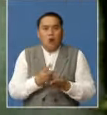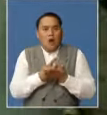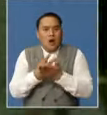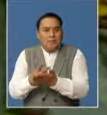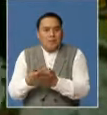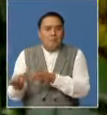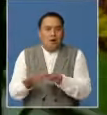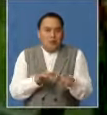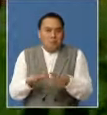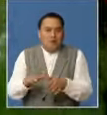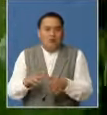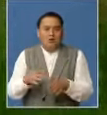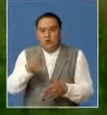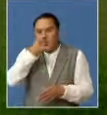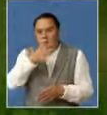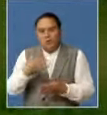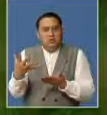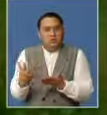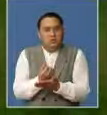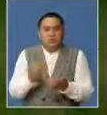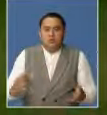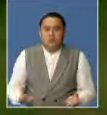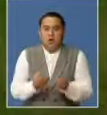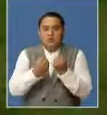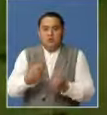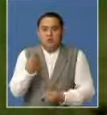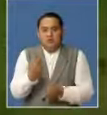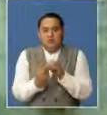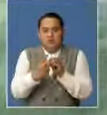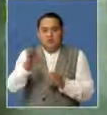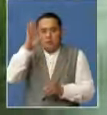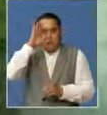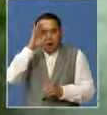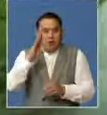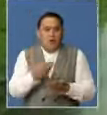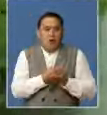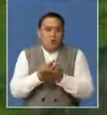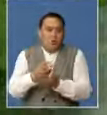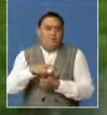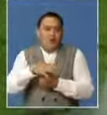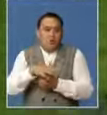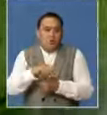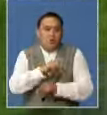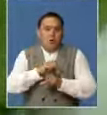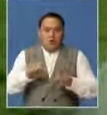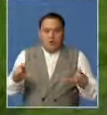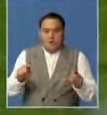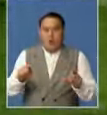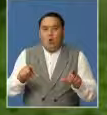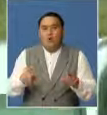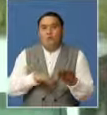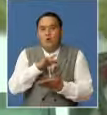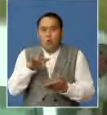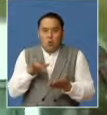реанимационные мероприятия, не удалось спасти 12-летнего мальчика. Пострадавшие были доставлены на вертолетах в больницу курортного